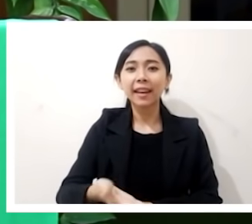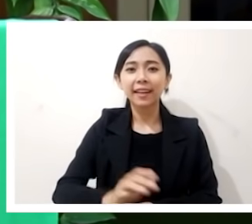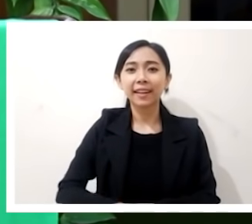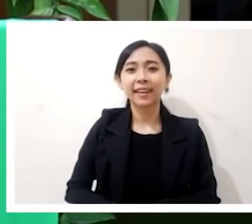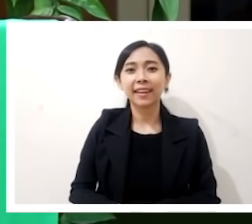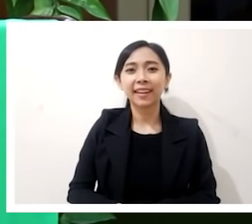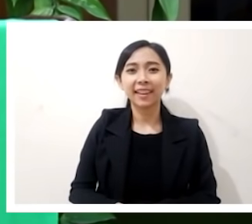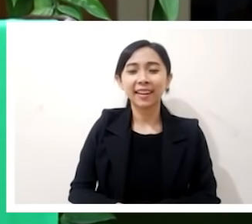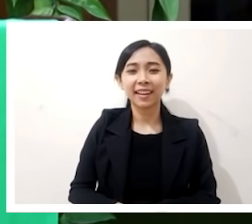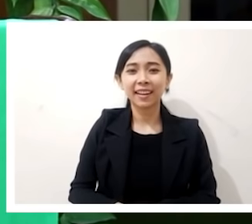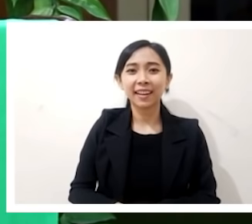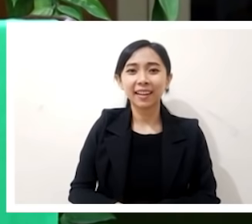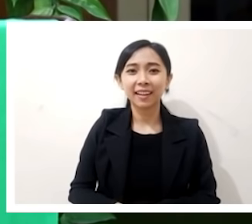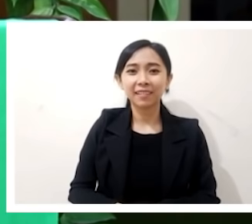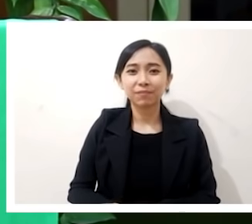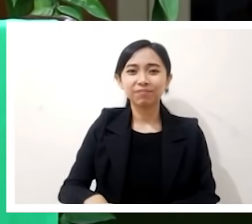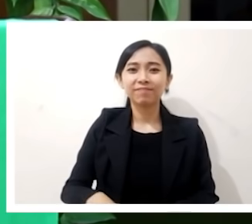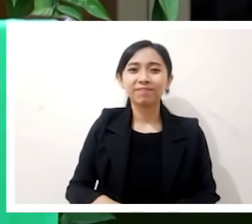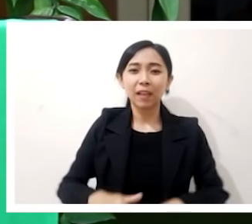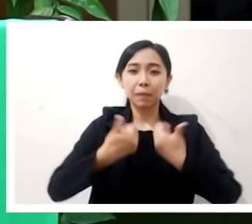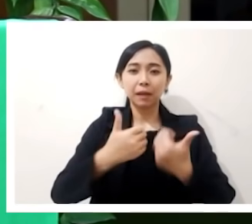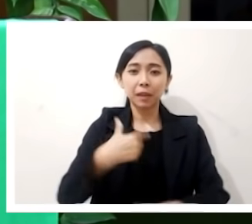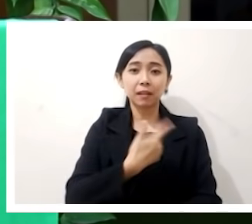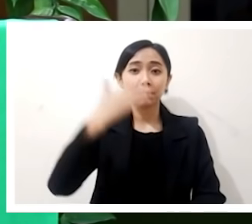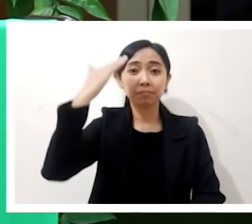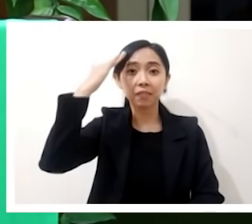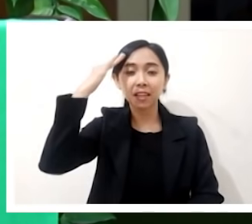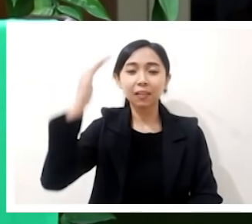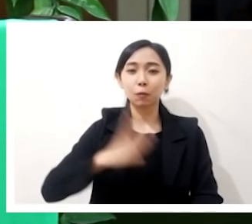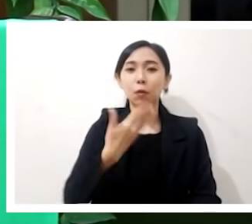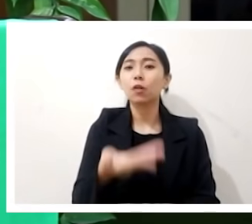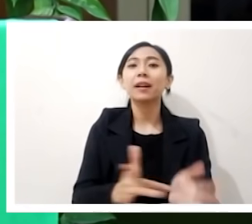Bagaimana kita memahami pengorbanan Kristus dan maknanya?